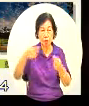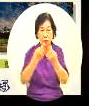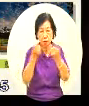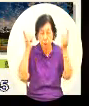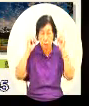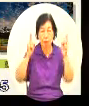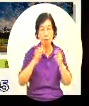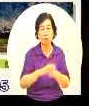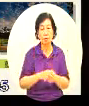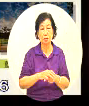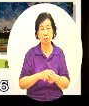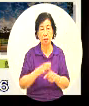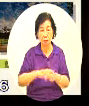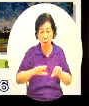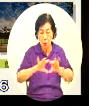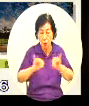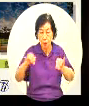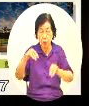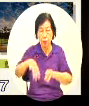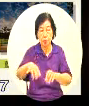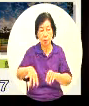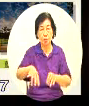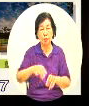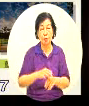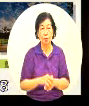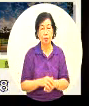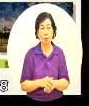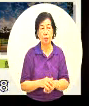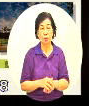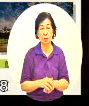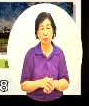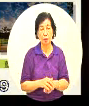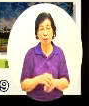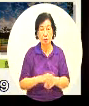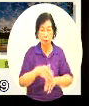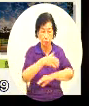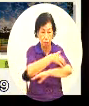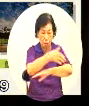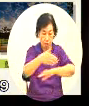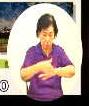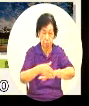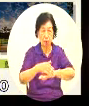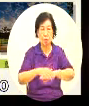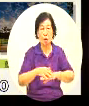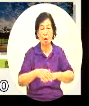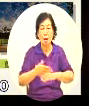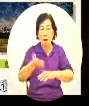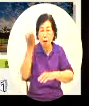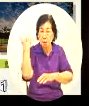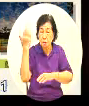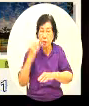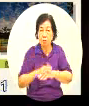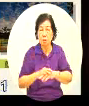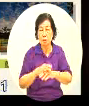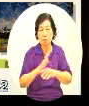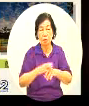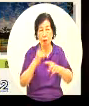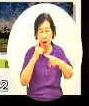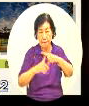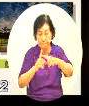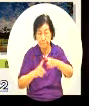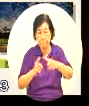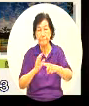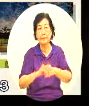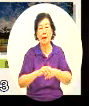旧个中山大学个土地吼，咱已经伫管理时代就一半去啊，已经涨回了。